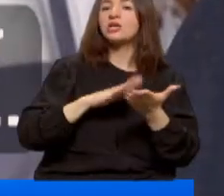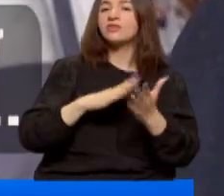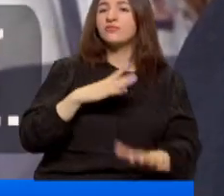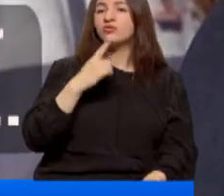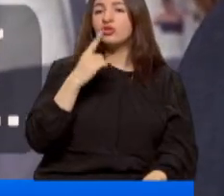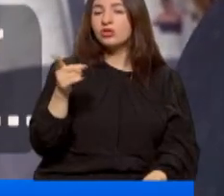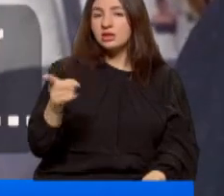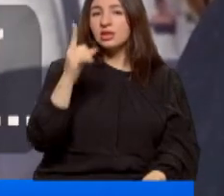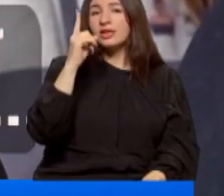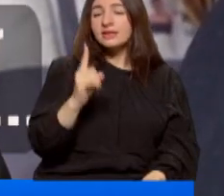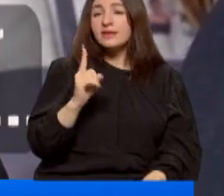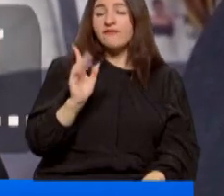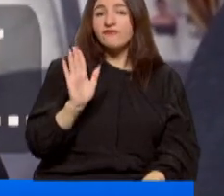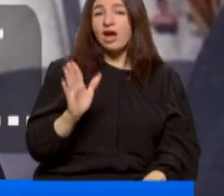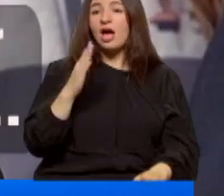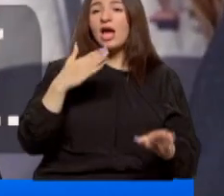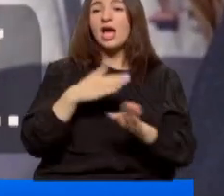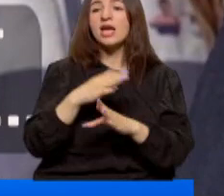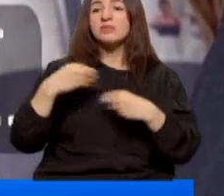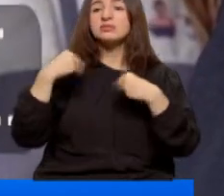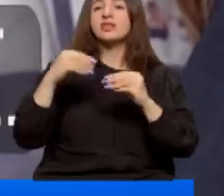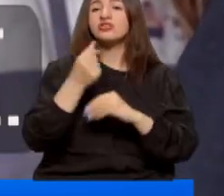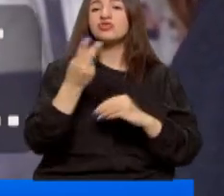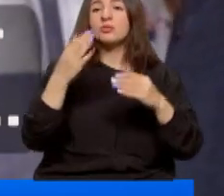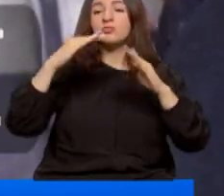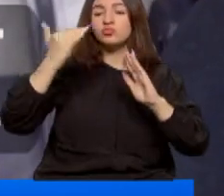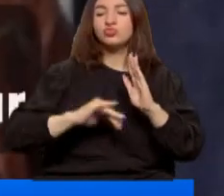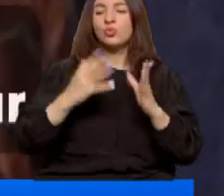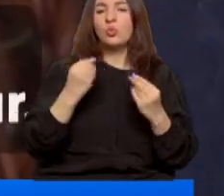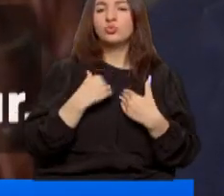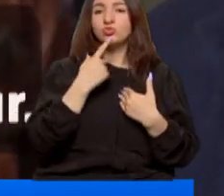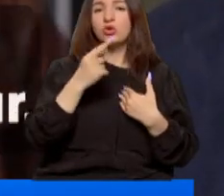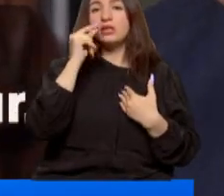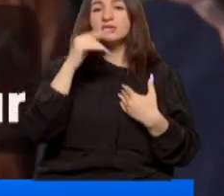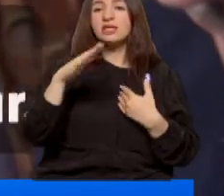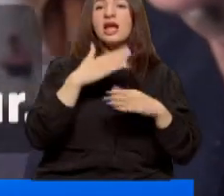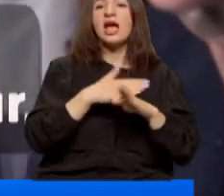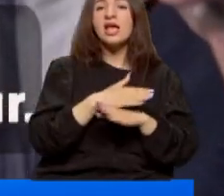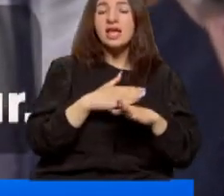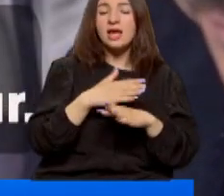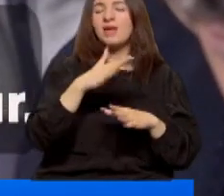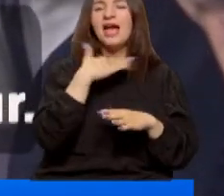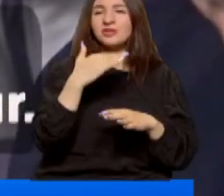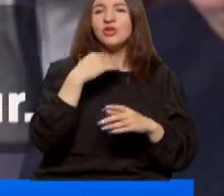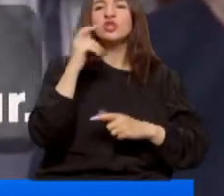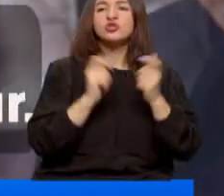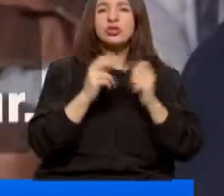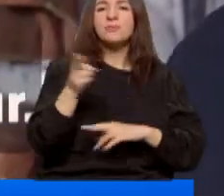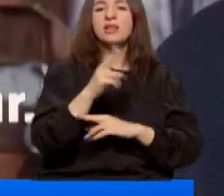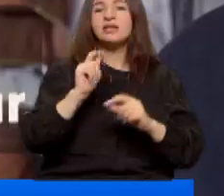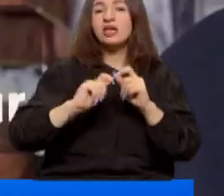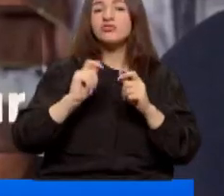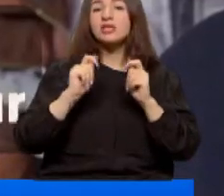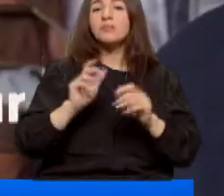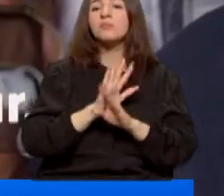ki ilk defa ekmek satış sayım düştü. İnsanlar etten, sütten, balıktan